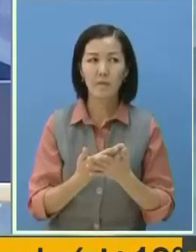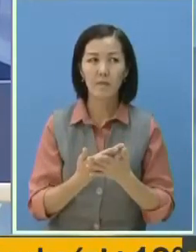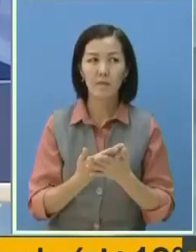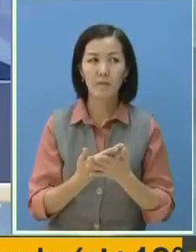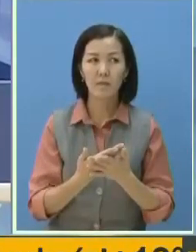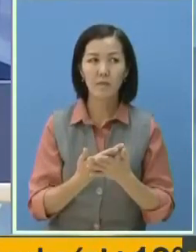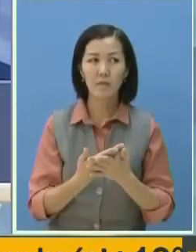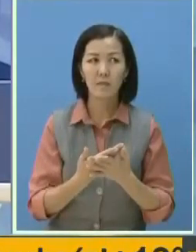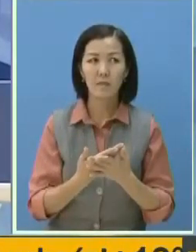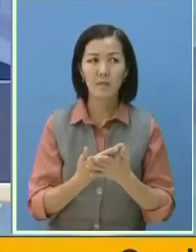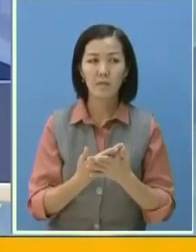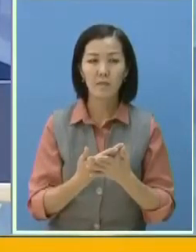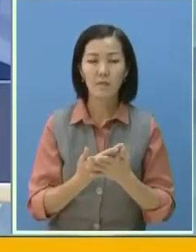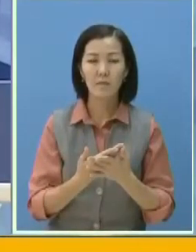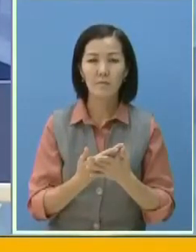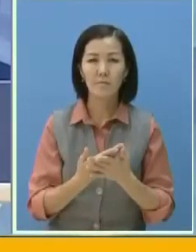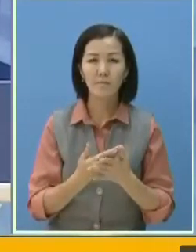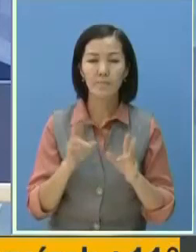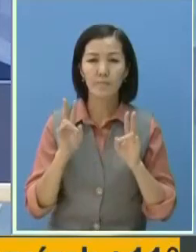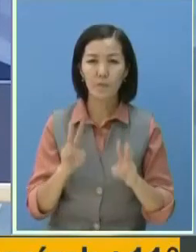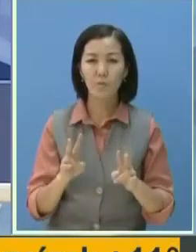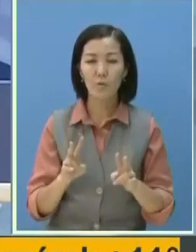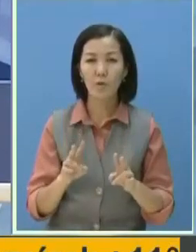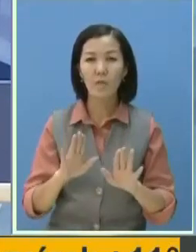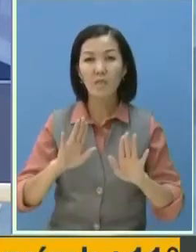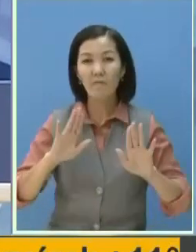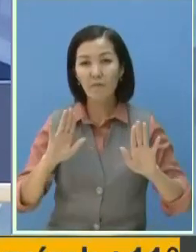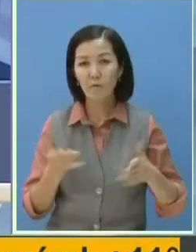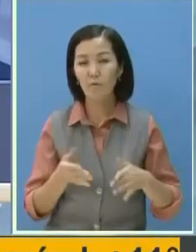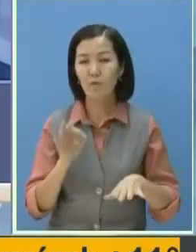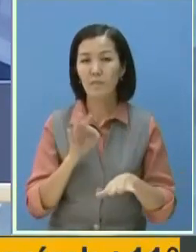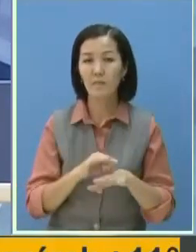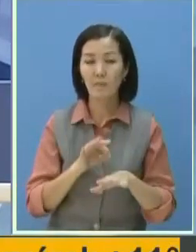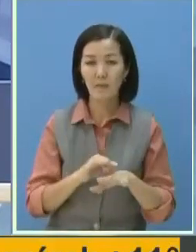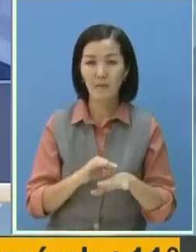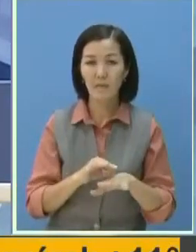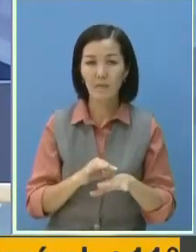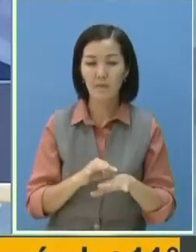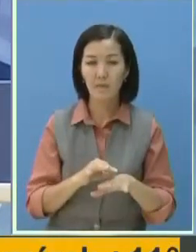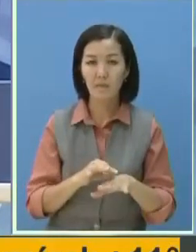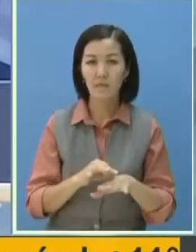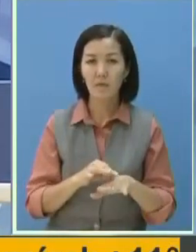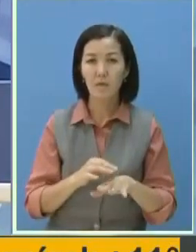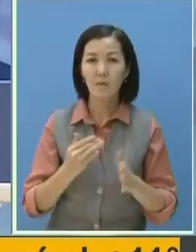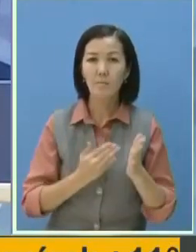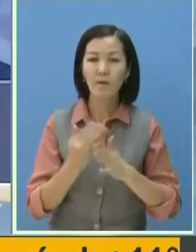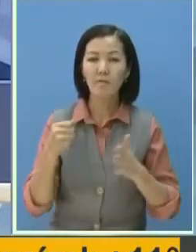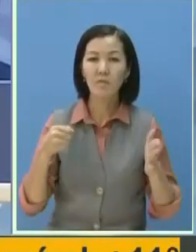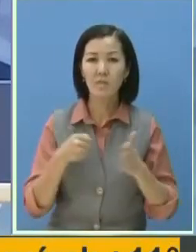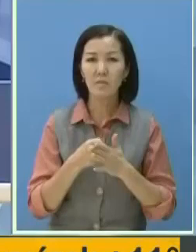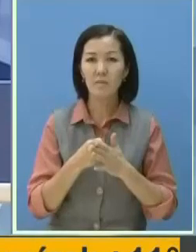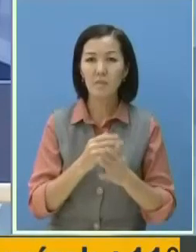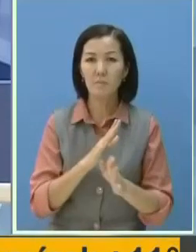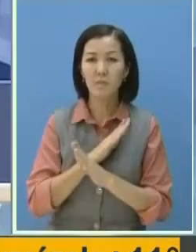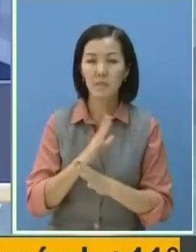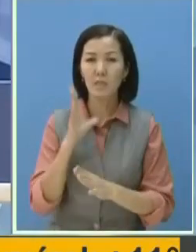и все другие, заболевают. Но если они заболели, то у них среди тех, у кого повышенное давление, смертность